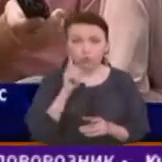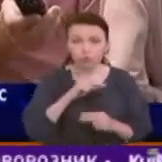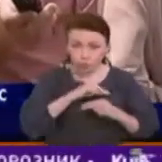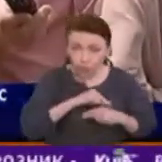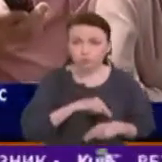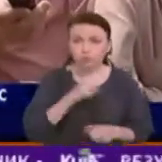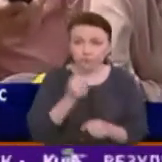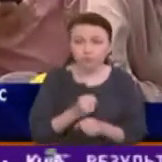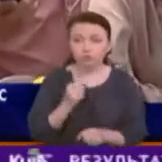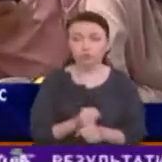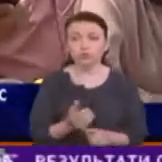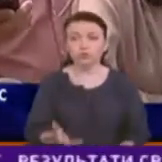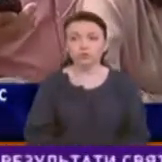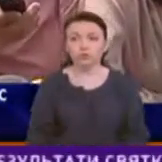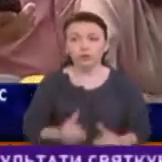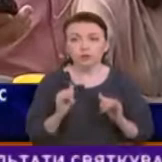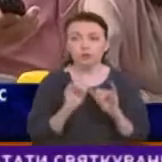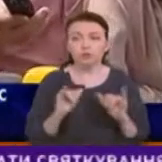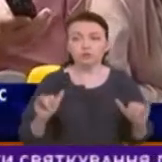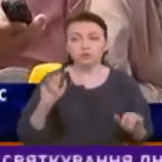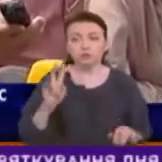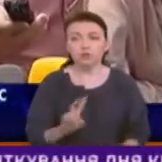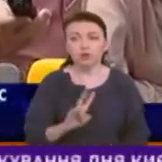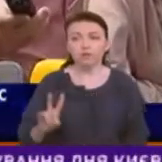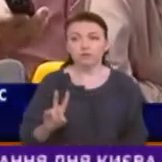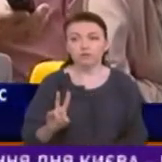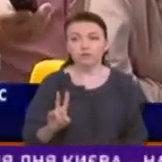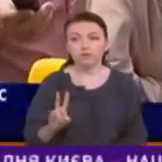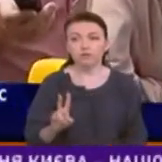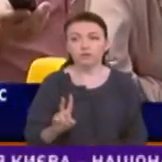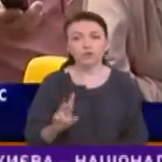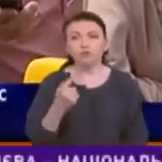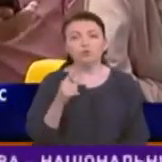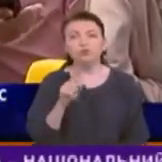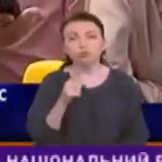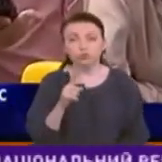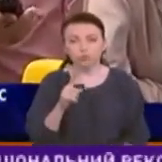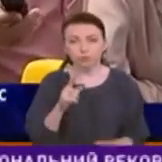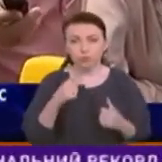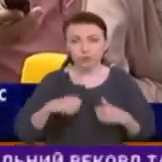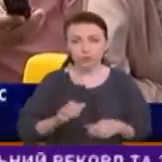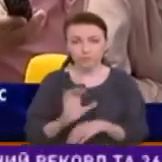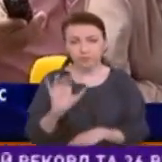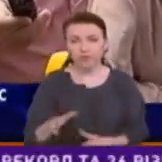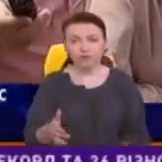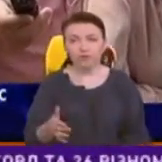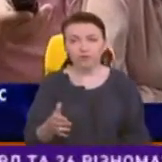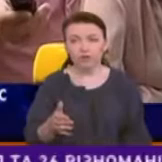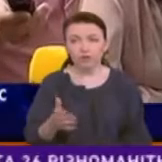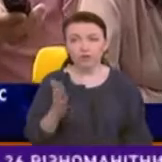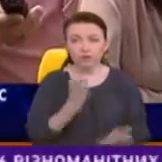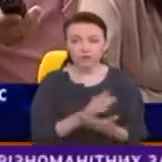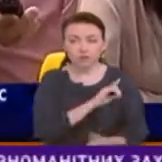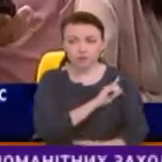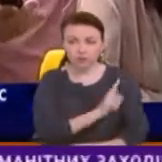трудиться, працює для розвитку церкви. І так далі. Чого не поки відправляти? Раз він має